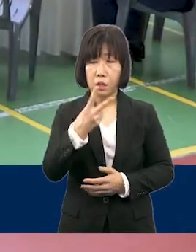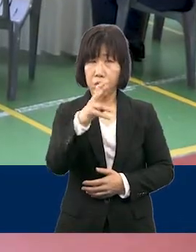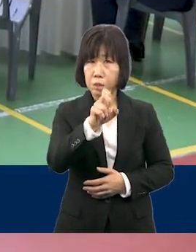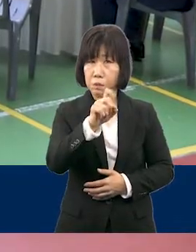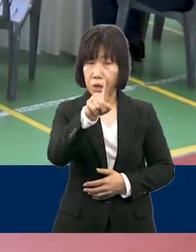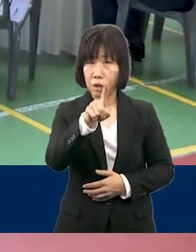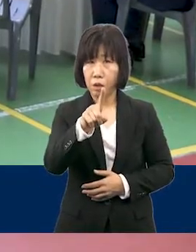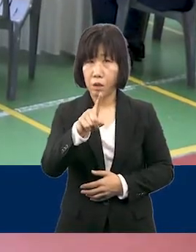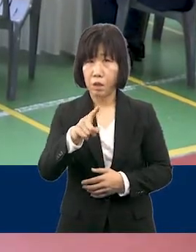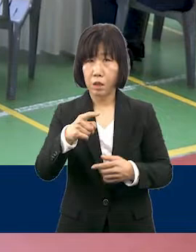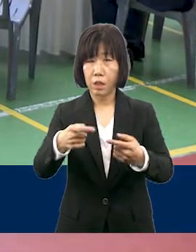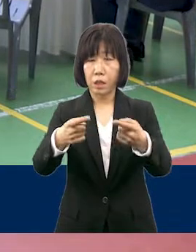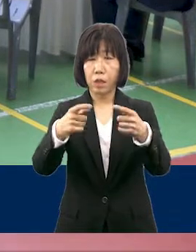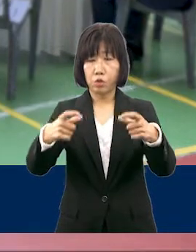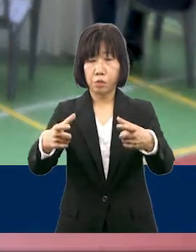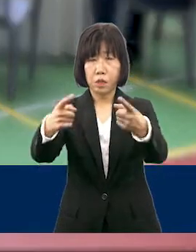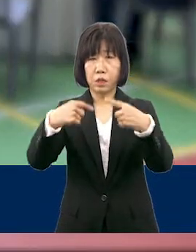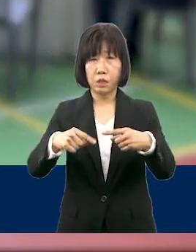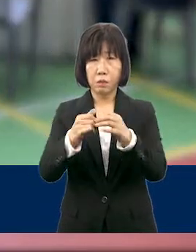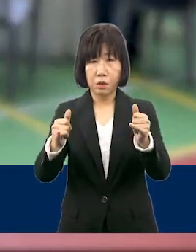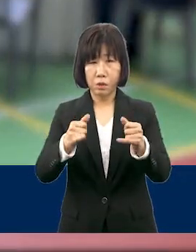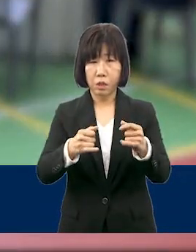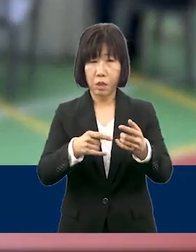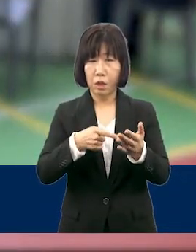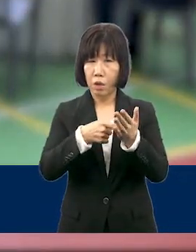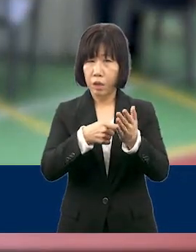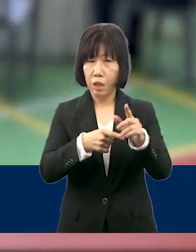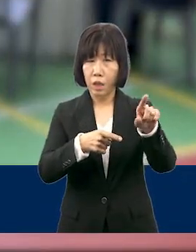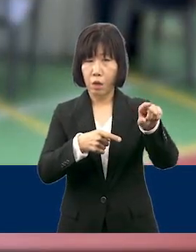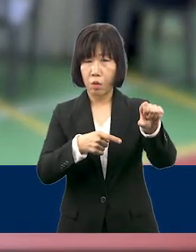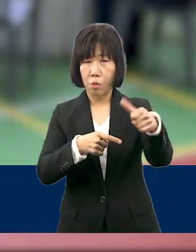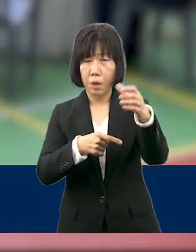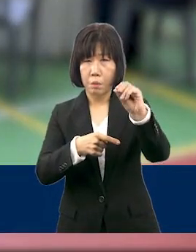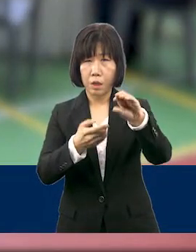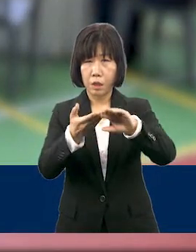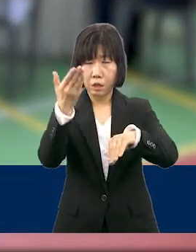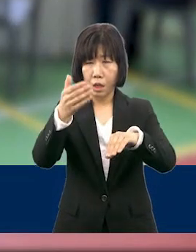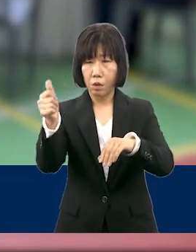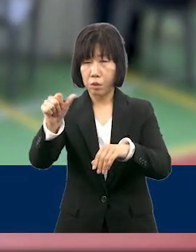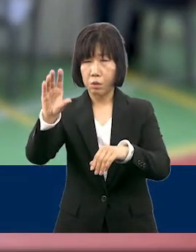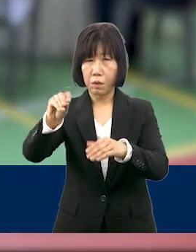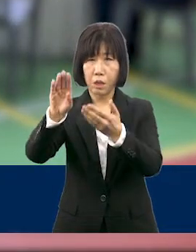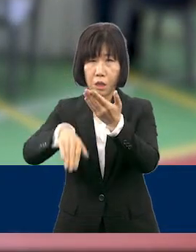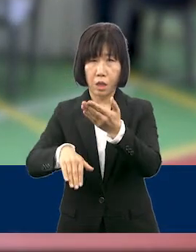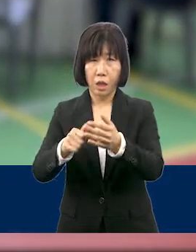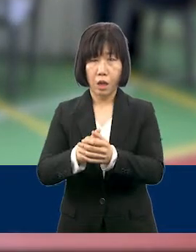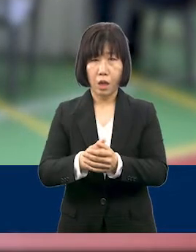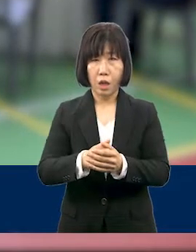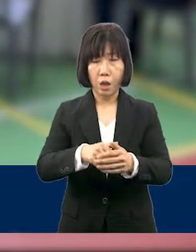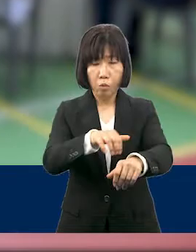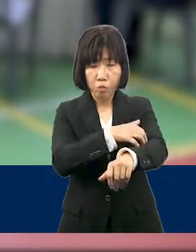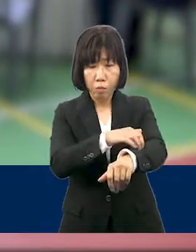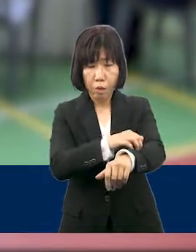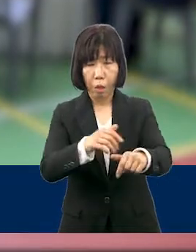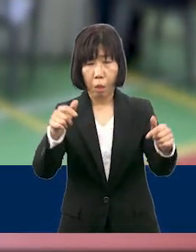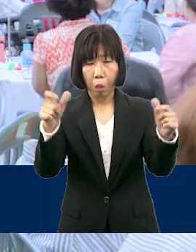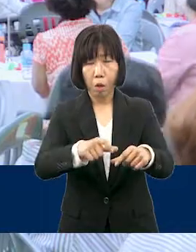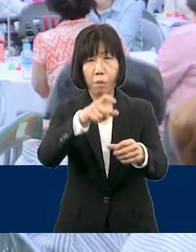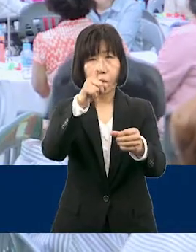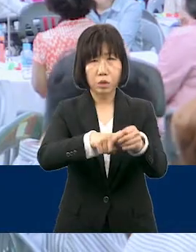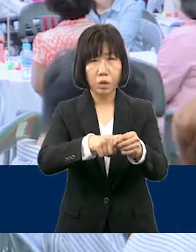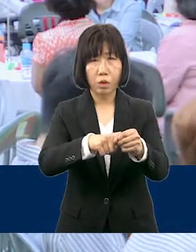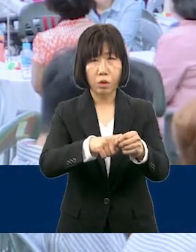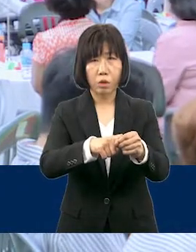2021년 주민참여예산 사업은 1건당 500만원 이상 5천만원 이하의 지역사회의 국민 불편 해소를 위한